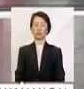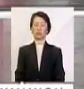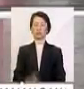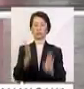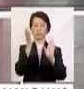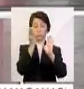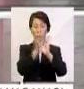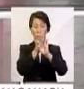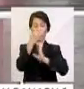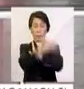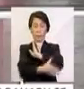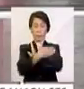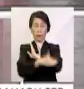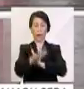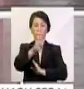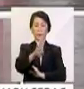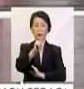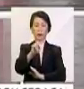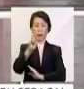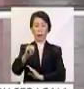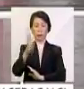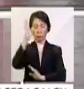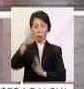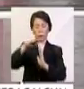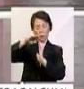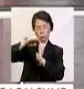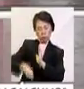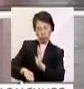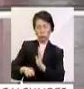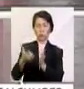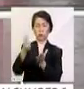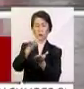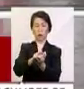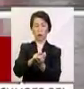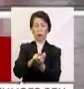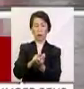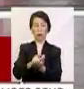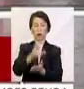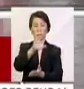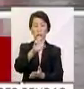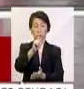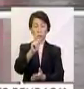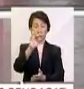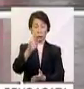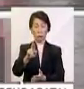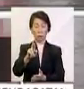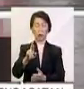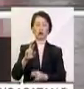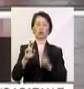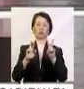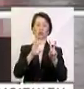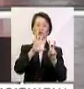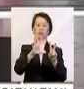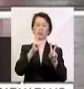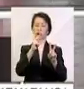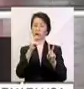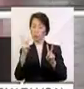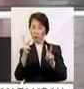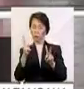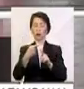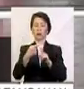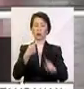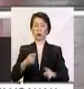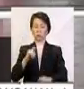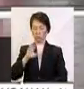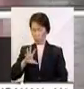Bank Negara Malaysia BNM mengumumkan akan menurunkan laporan ambang tunai CTR harian kepada RM25,000